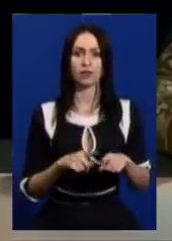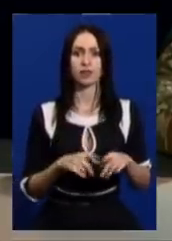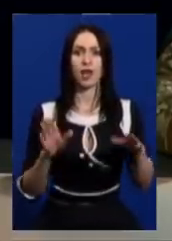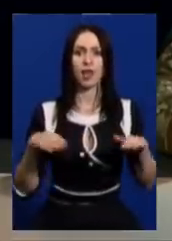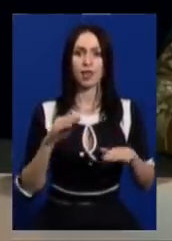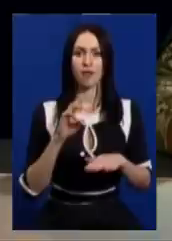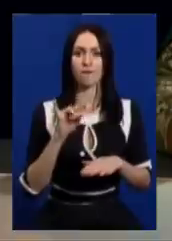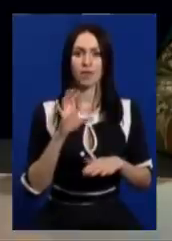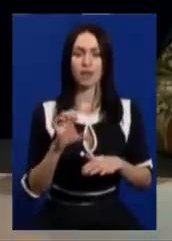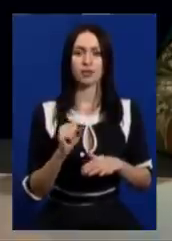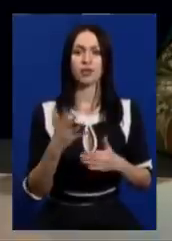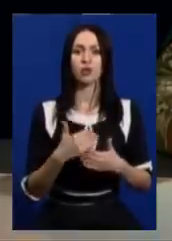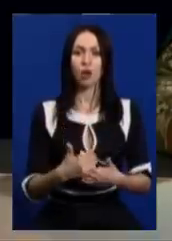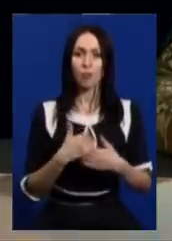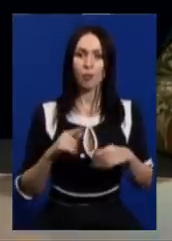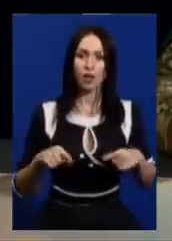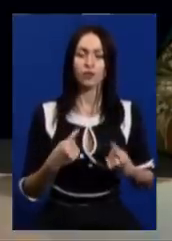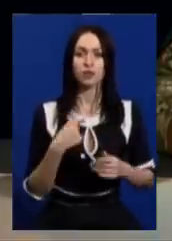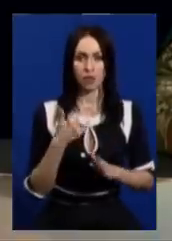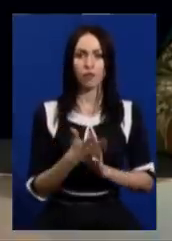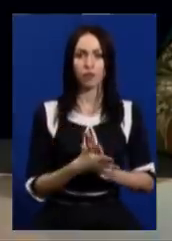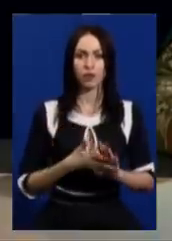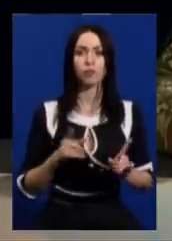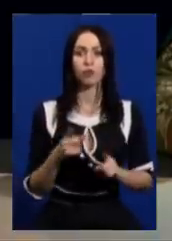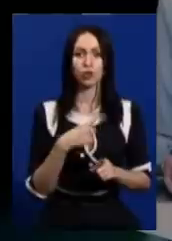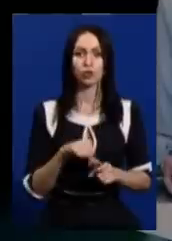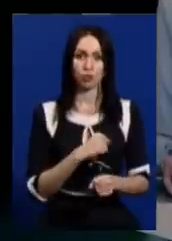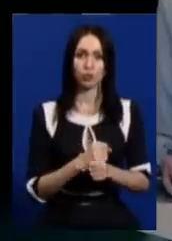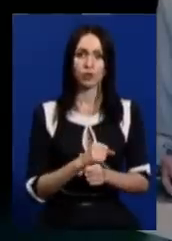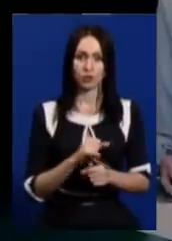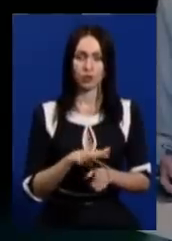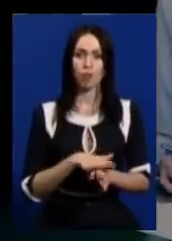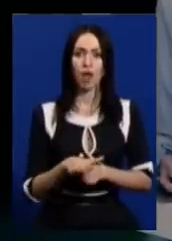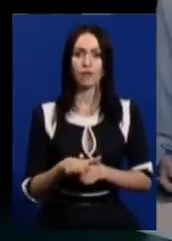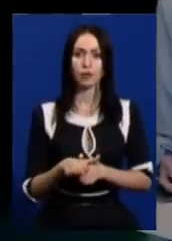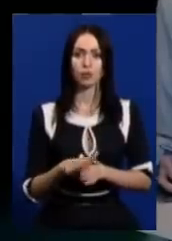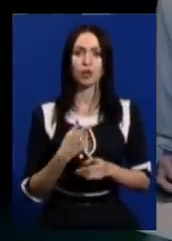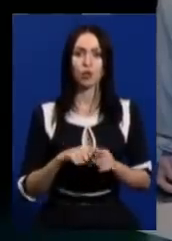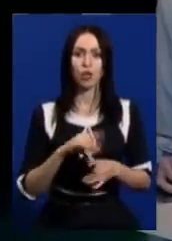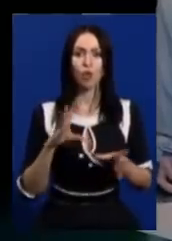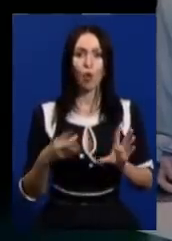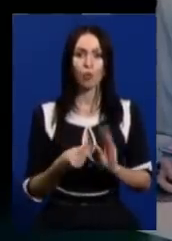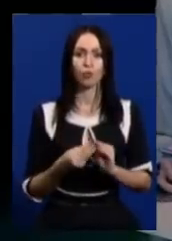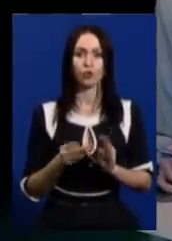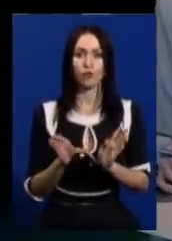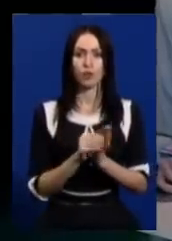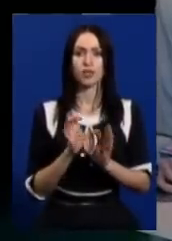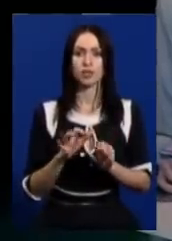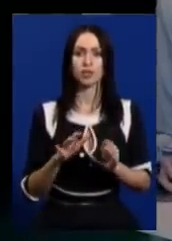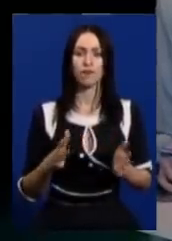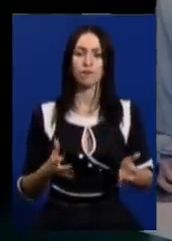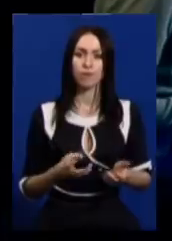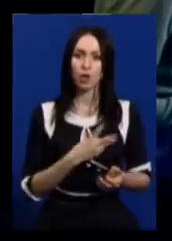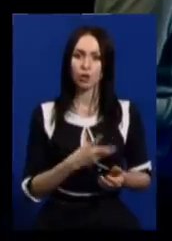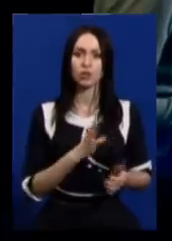Феникса», которая помогала восстанавливать, я понял, что мы справимся с этой ситуацией. Ну, це спільно з волонтерами, з